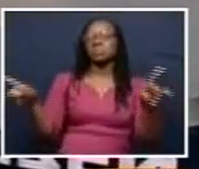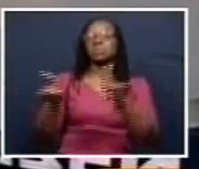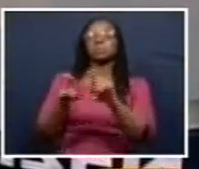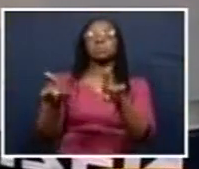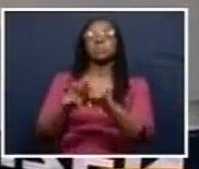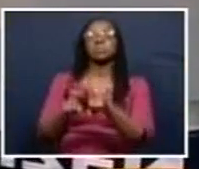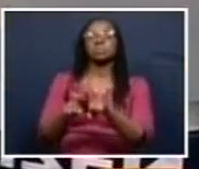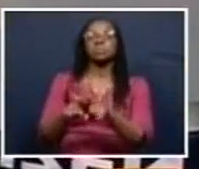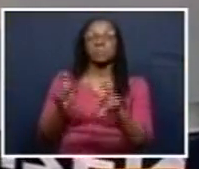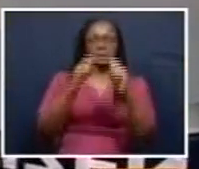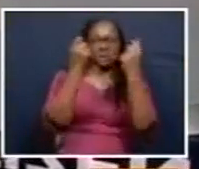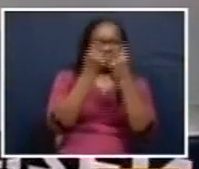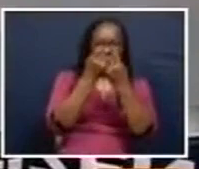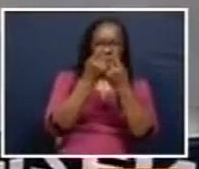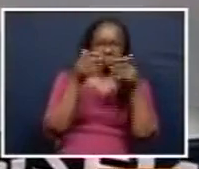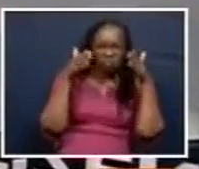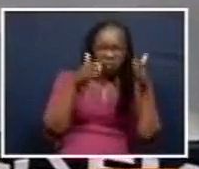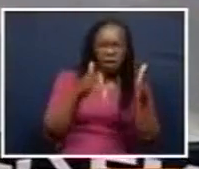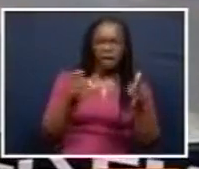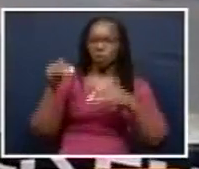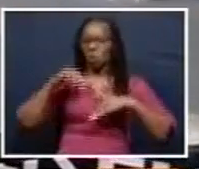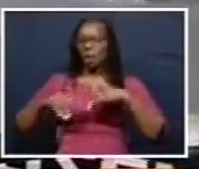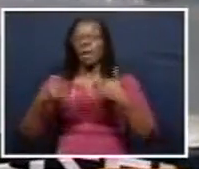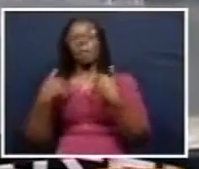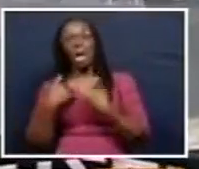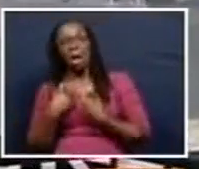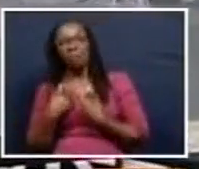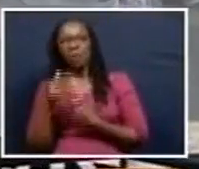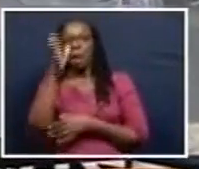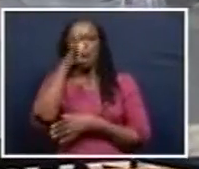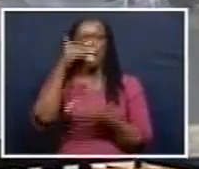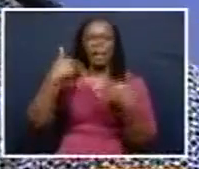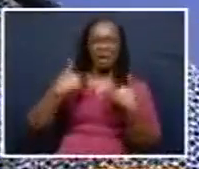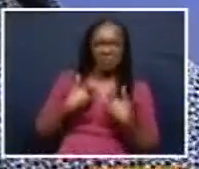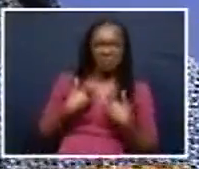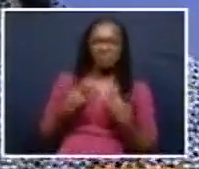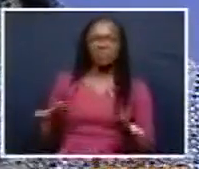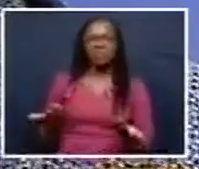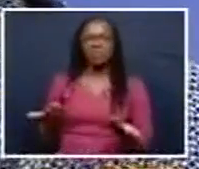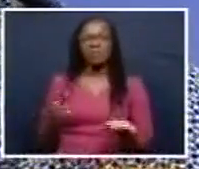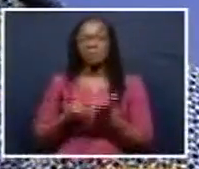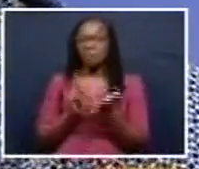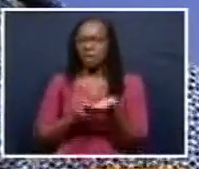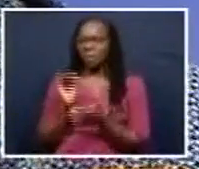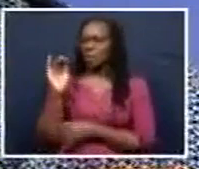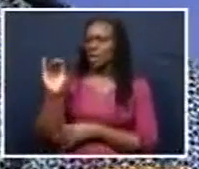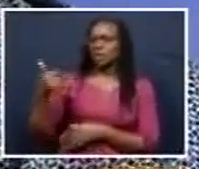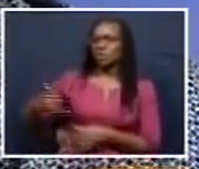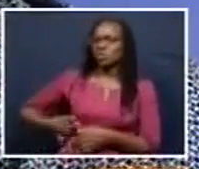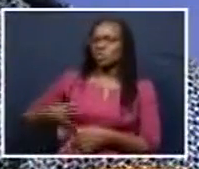ni wa kabila wote ni wafisadi wote ni waongo so ukiwauliza ni nini itafanya